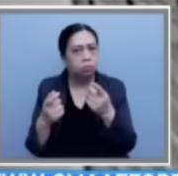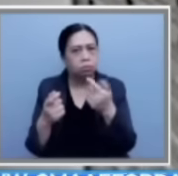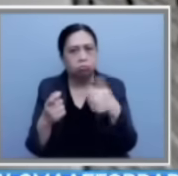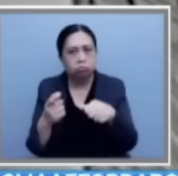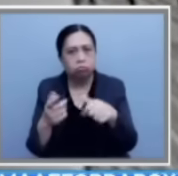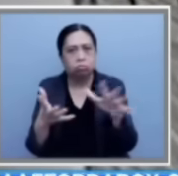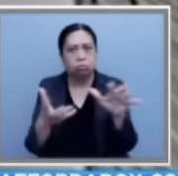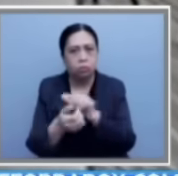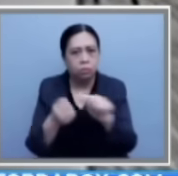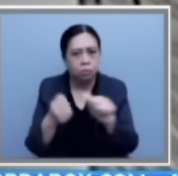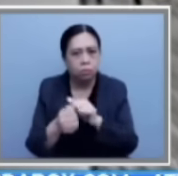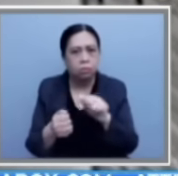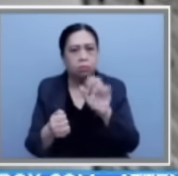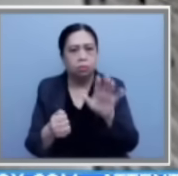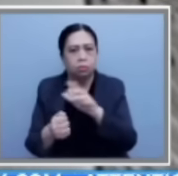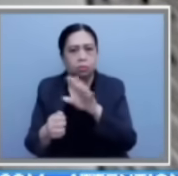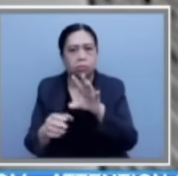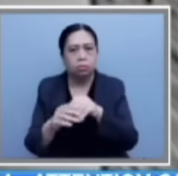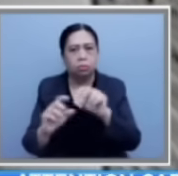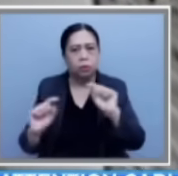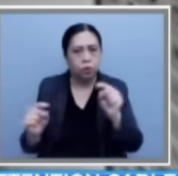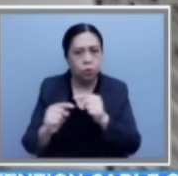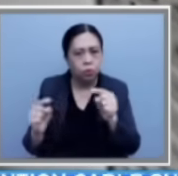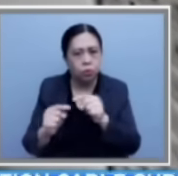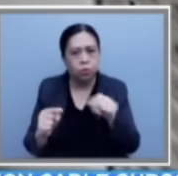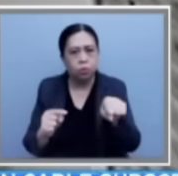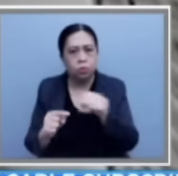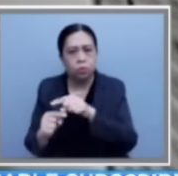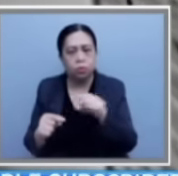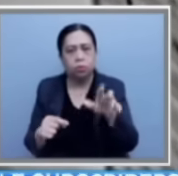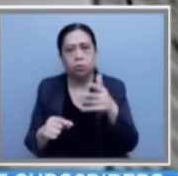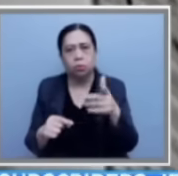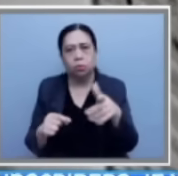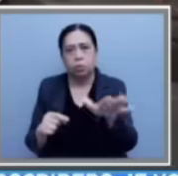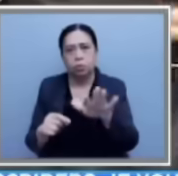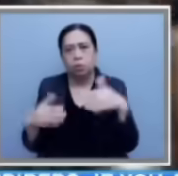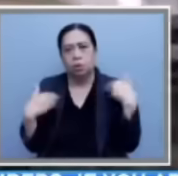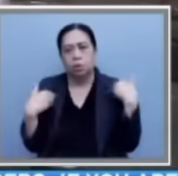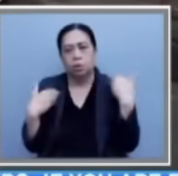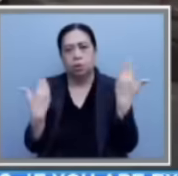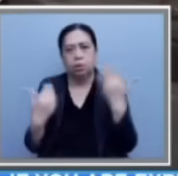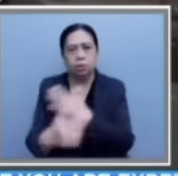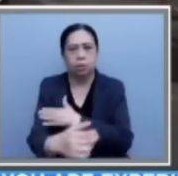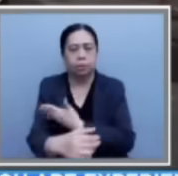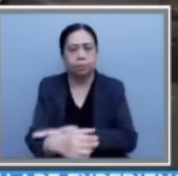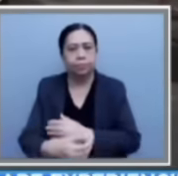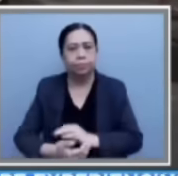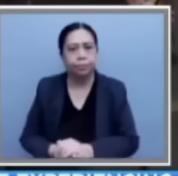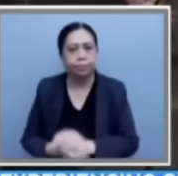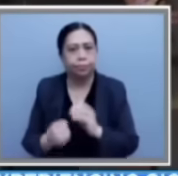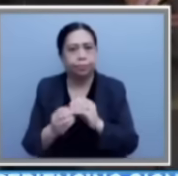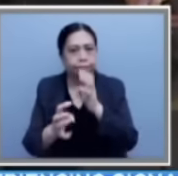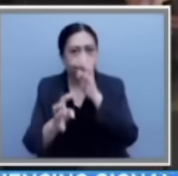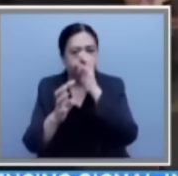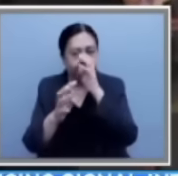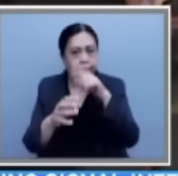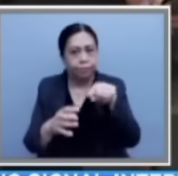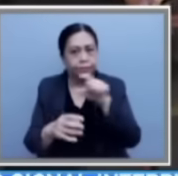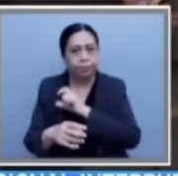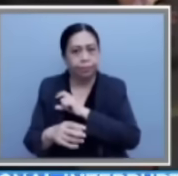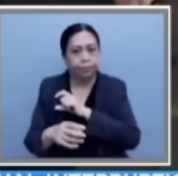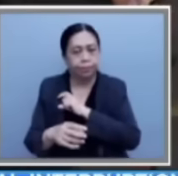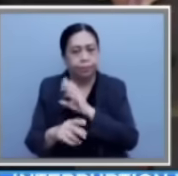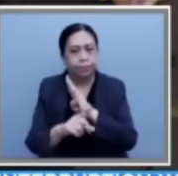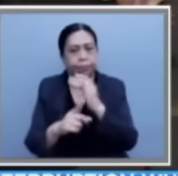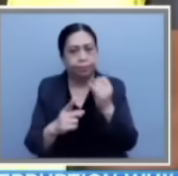incur na damages or mga injury ito mga anak nilang minor mas pinaigting naman ang mga pulis at mga tag Barangay ang